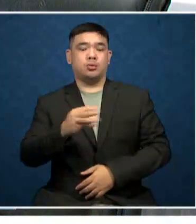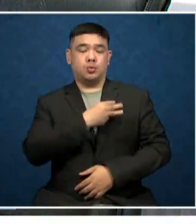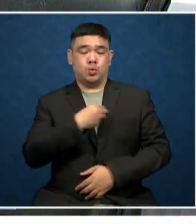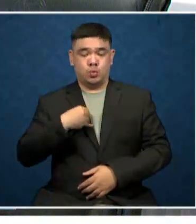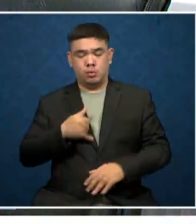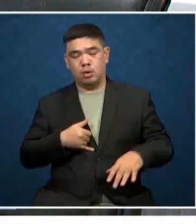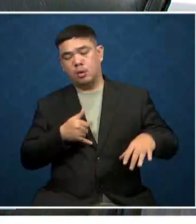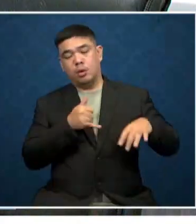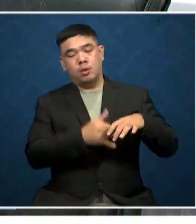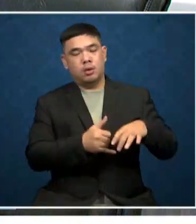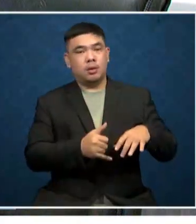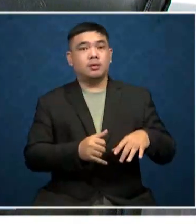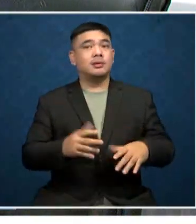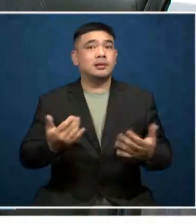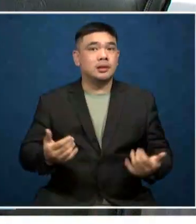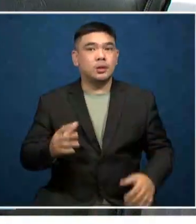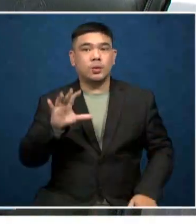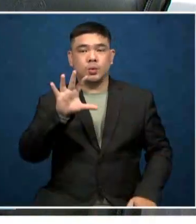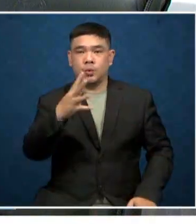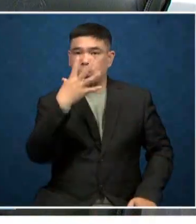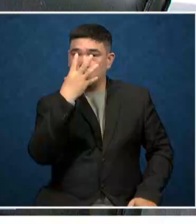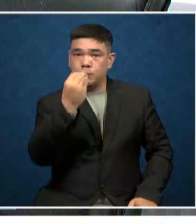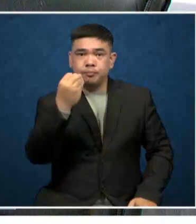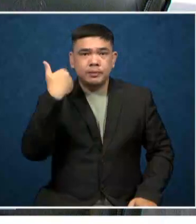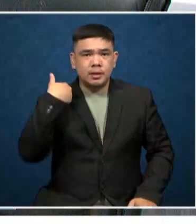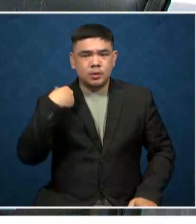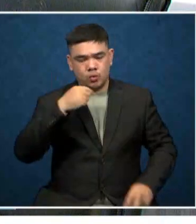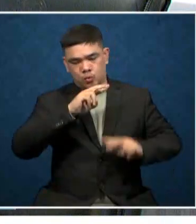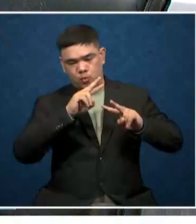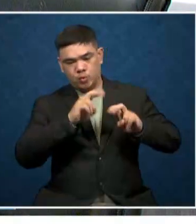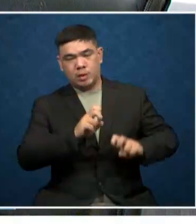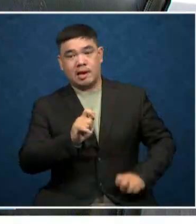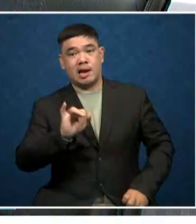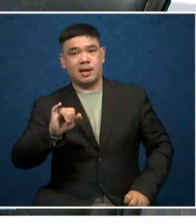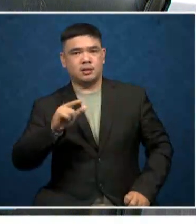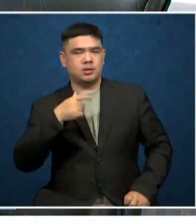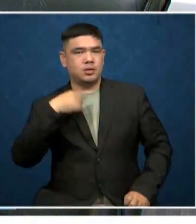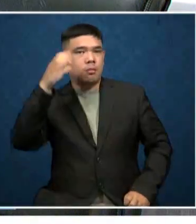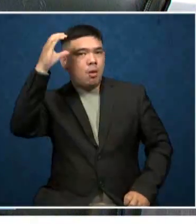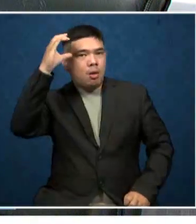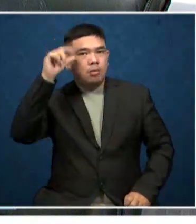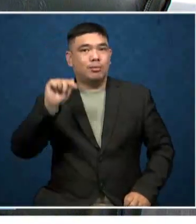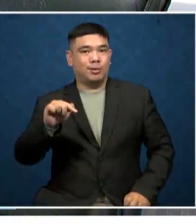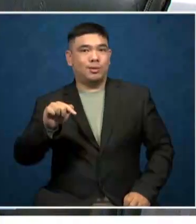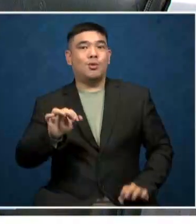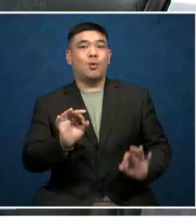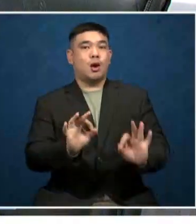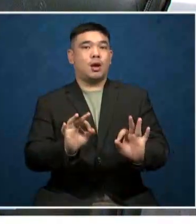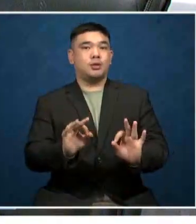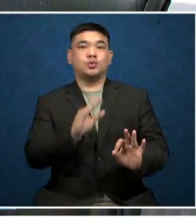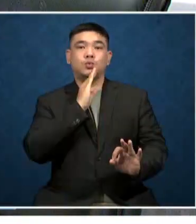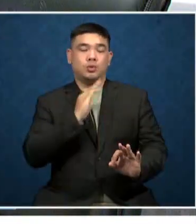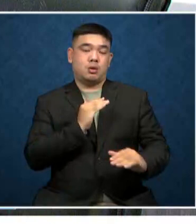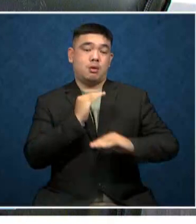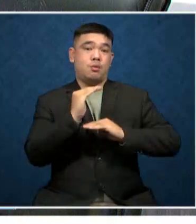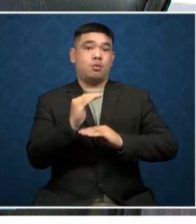อะไรเพราะว่าก็จำเป็นอยู่เองที่จะต้องตรวจสอบให้ชัดเจนโดยใช้ AIอยู่แล้วเพราะฉะนั้นนะท่านอยู่ท่านกำหนดให้